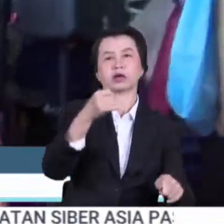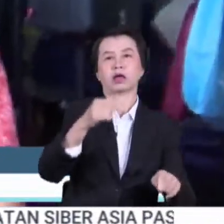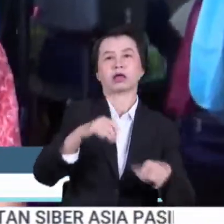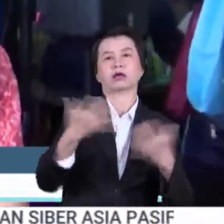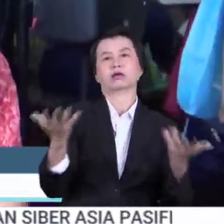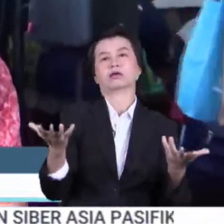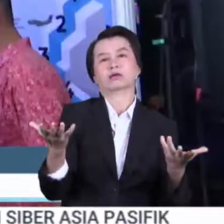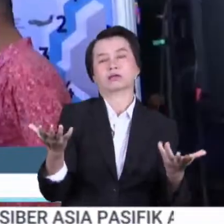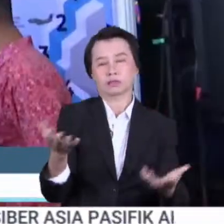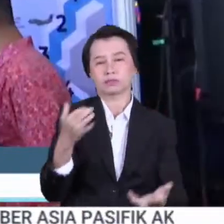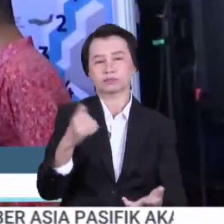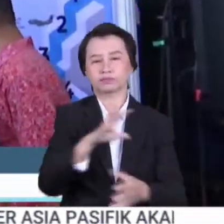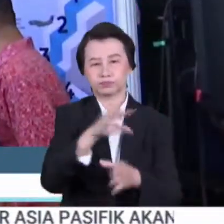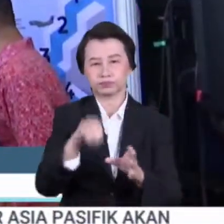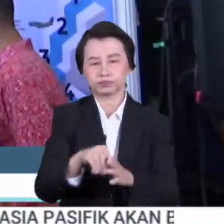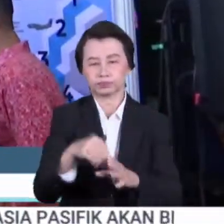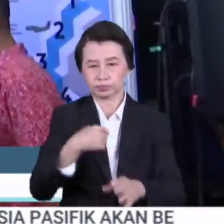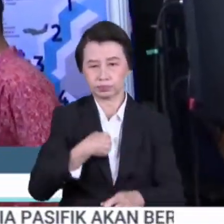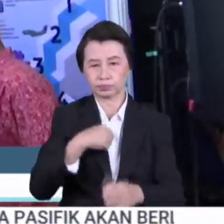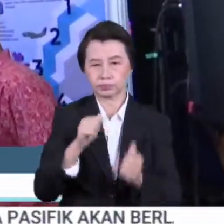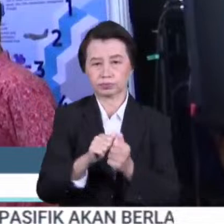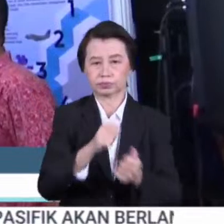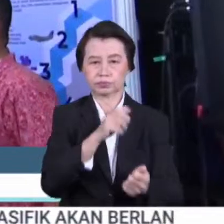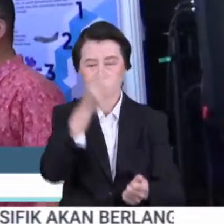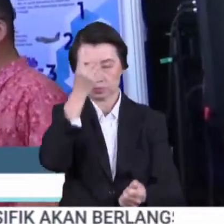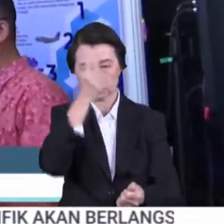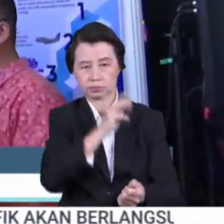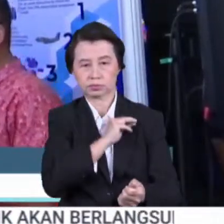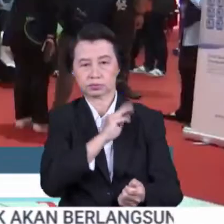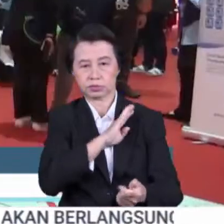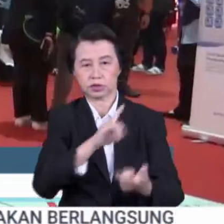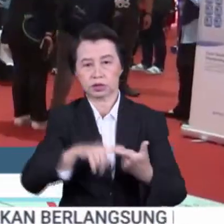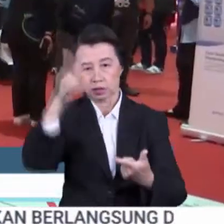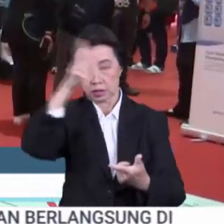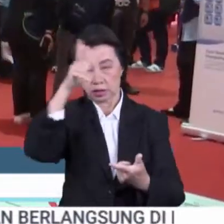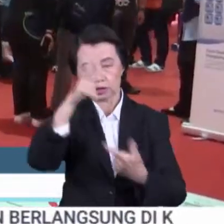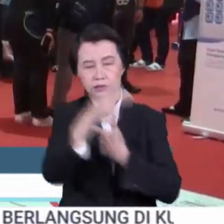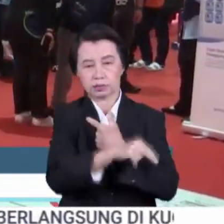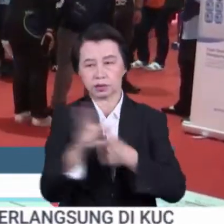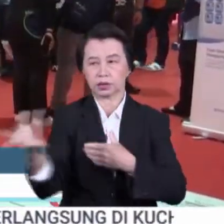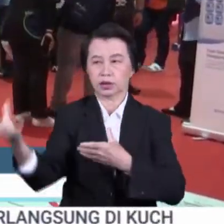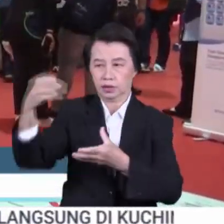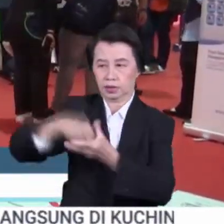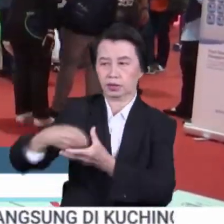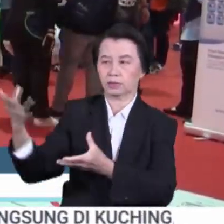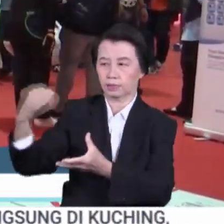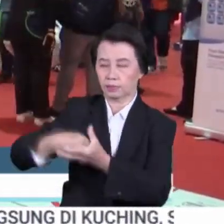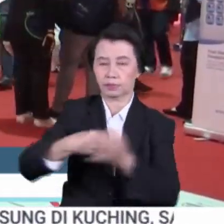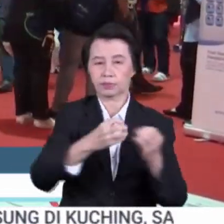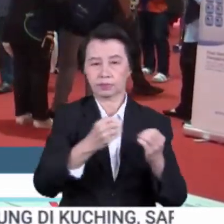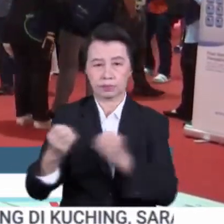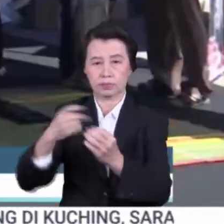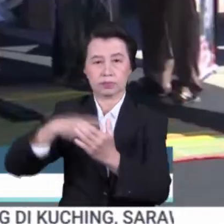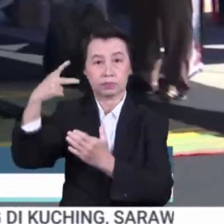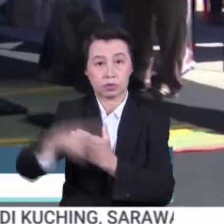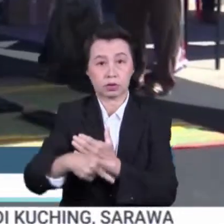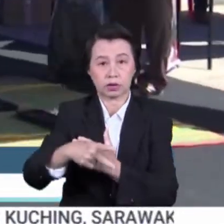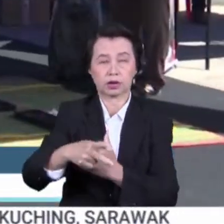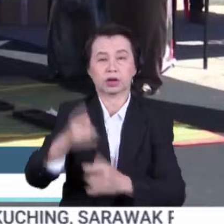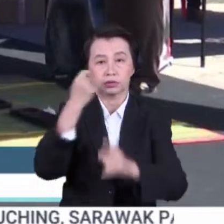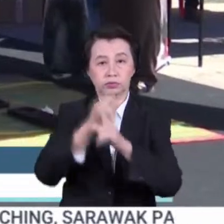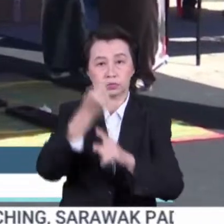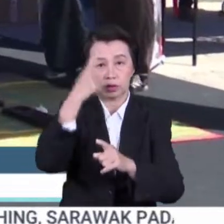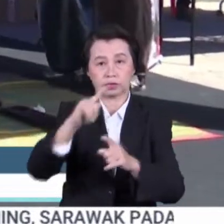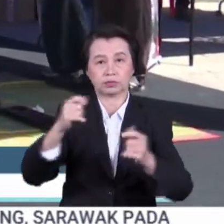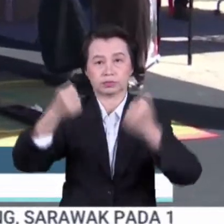kerjasama termasuk dengan Yang Amat Berhormat Datuk Menteri Besar dan Kerajaan Negeri yang kita libatkan di dalam organisasi program. Jadi tujuan dia ialah untuk